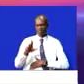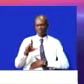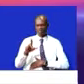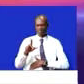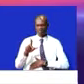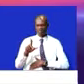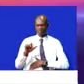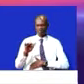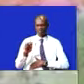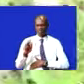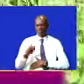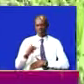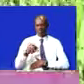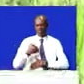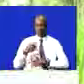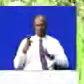mathoth.